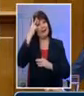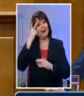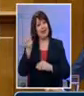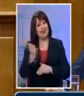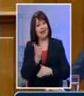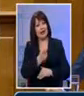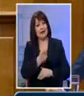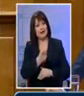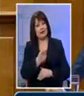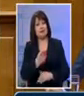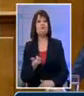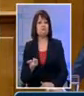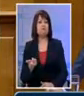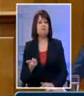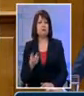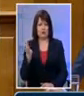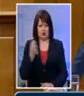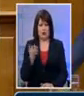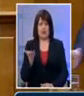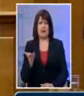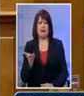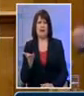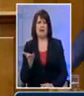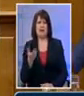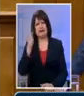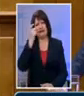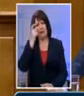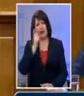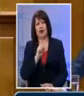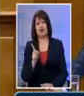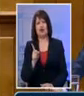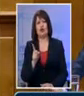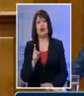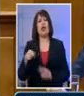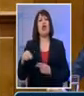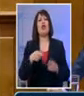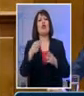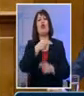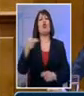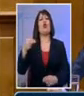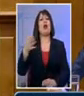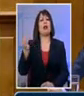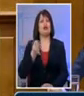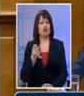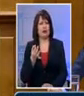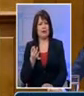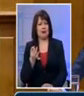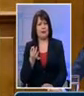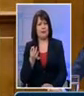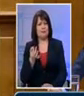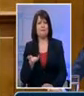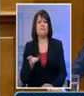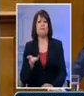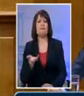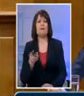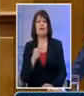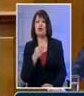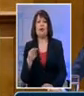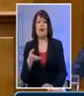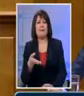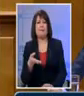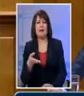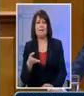Το έθεσαν, αν δεν κάνω λάθος, όχι ο κύριος Σαμαράς, αλλά το έθεσε ο κύριος Θοδωράκης και άλλοι.